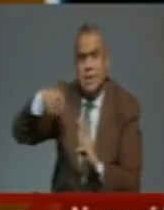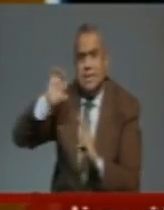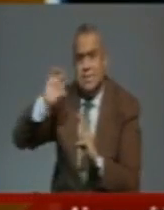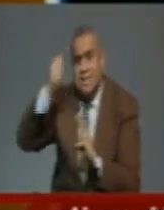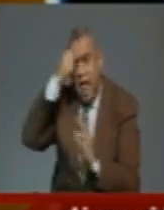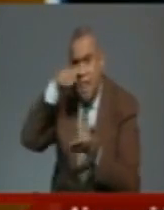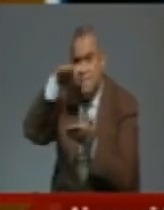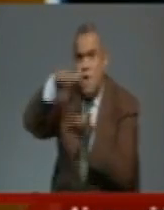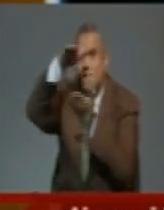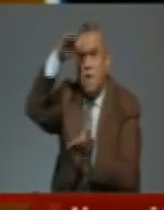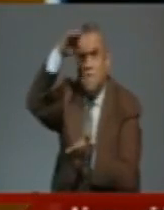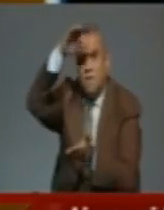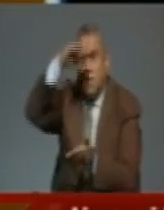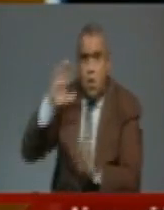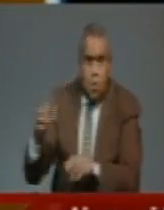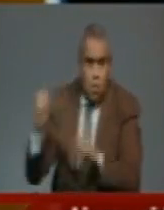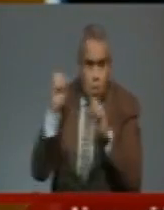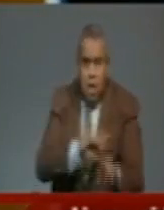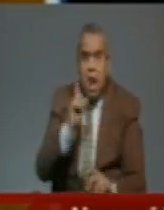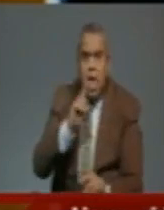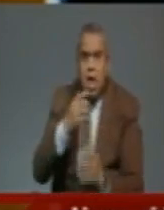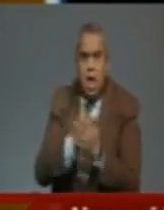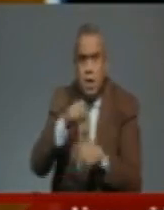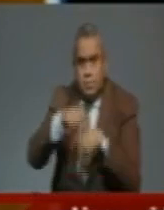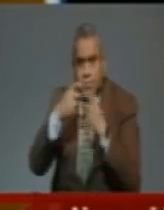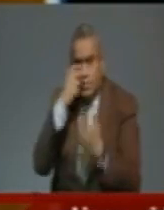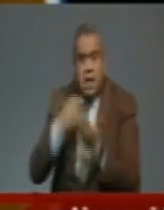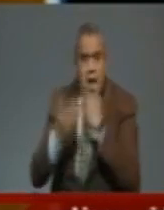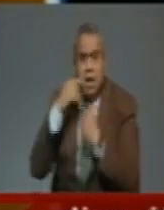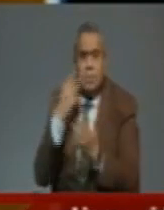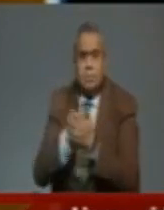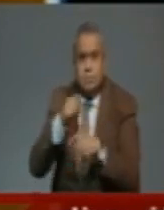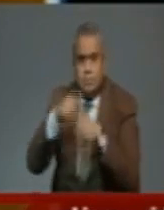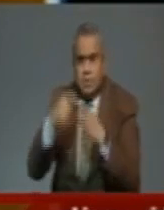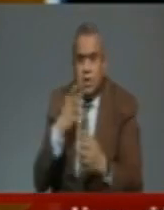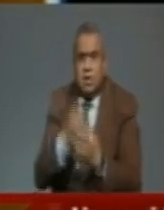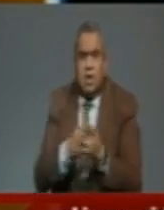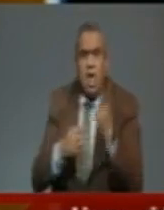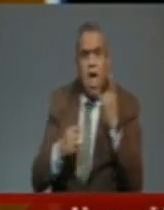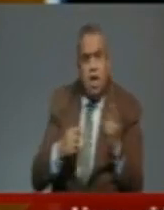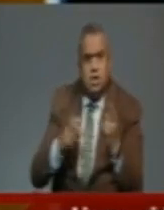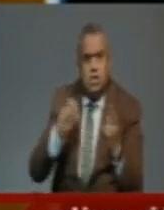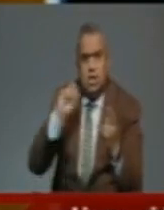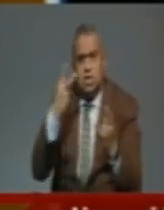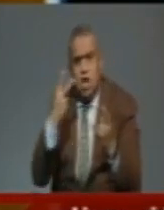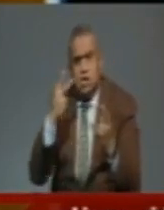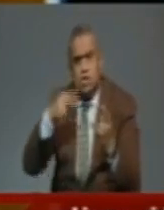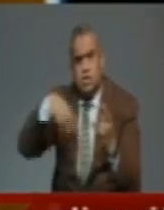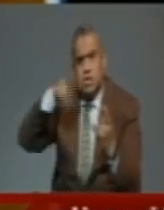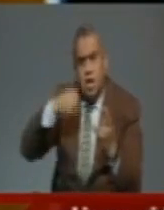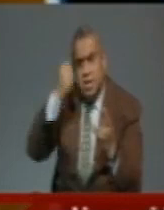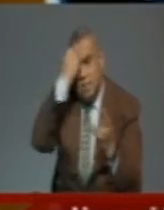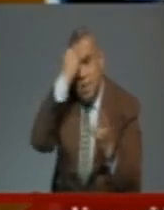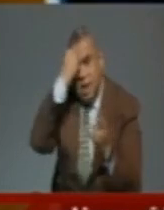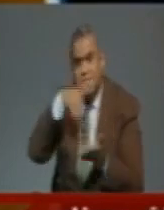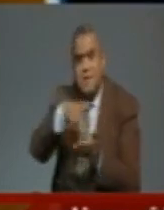بتنزلهمش هنا كلهم وتمشي، وده اللي ما كانش موجود قبل كده هنا، لا ده بتنزل هنا ما بين 10 ل 12 ل 15,000 حاويه